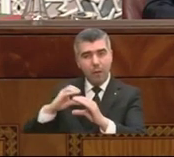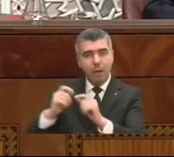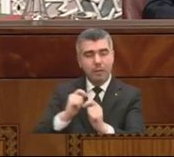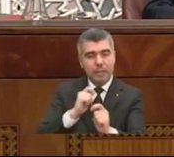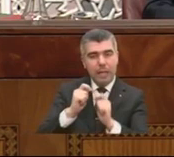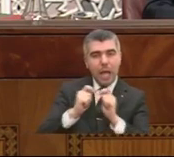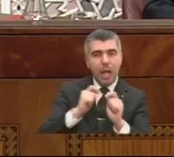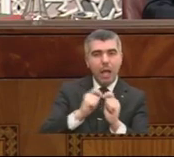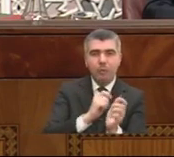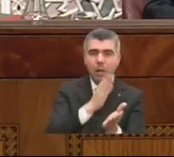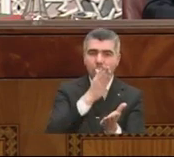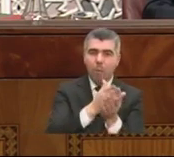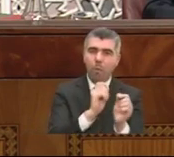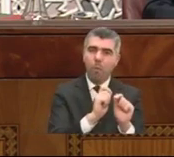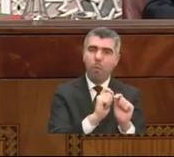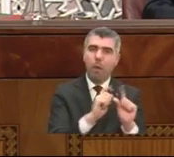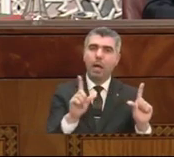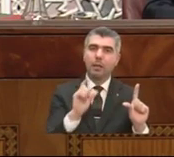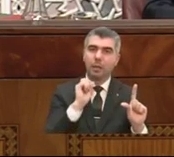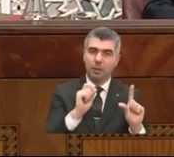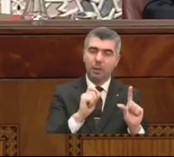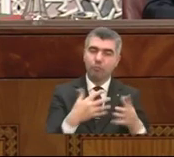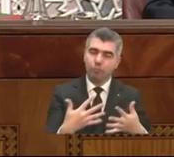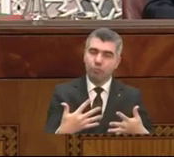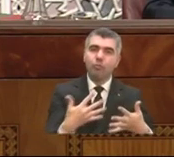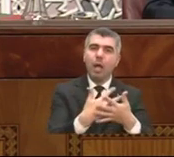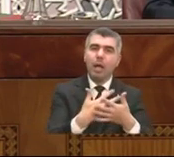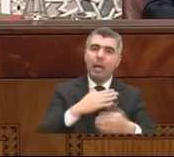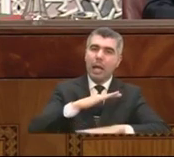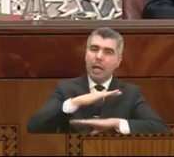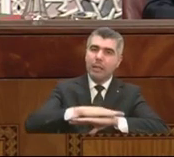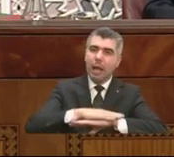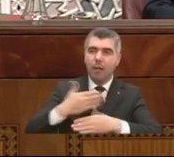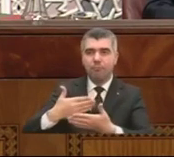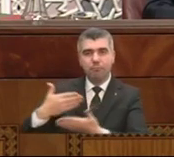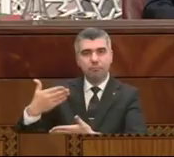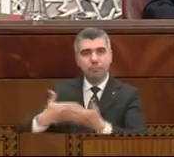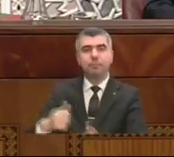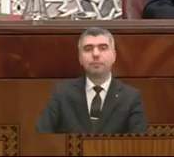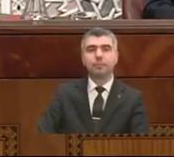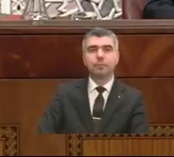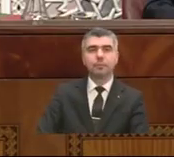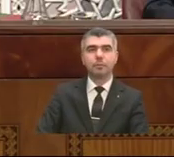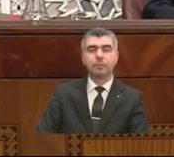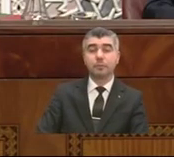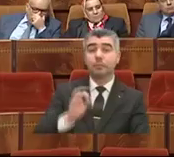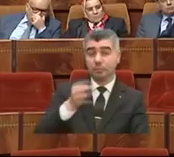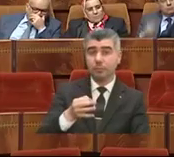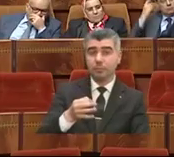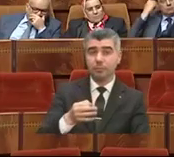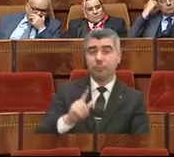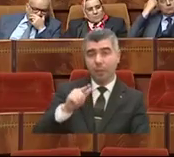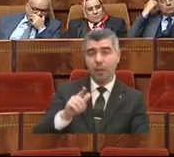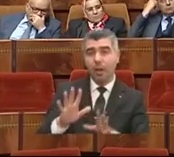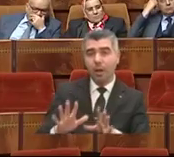الشامل والصريح في إطار الشراكة والاحترام المتبادل، وبذلك تكون قد